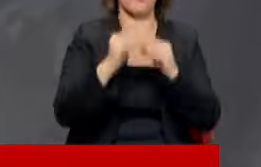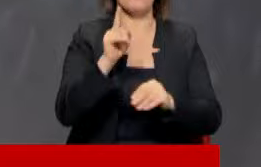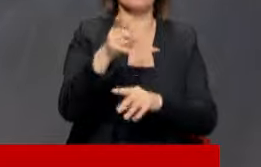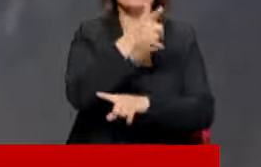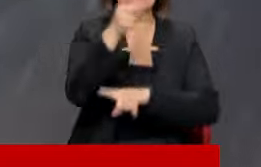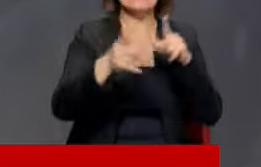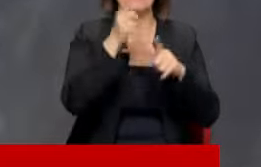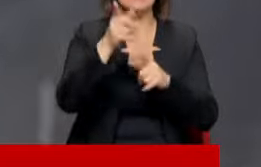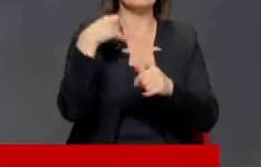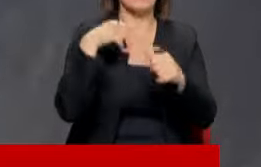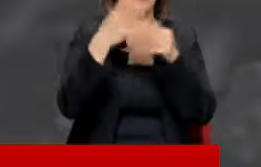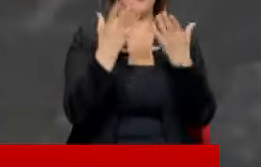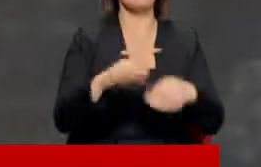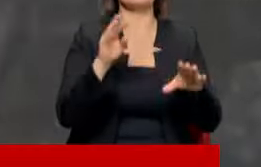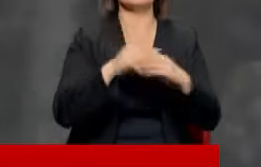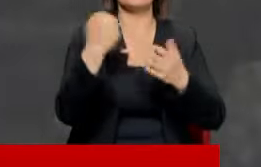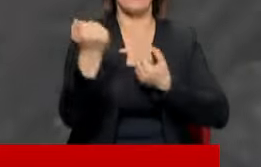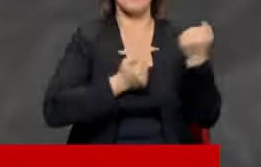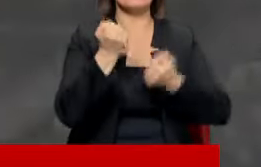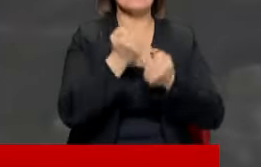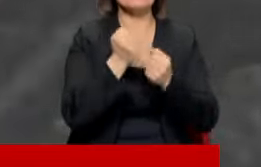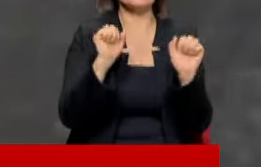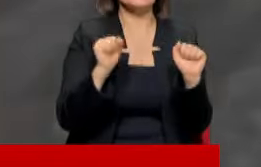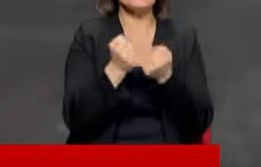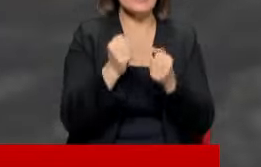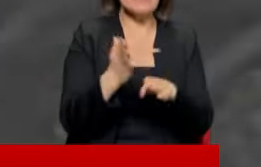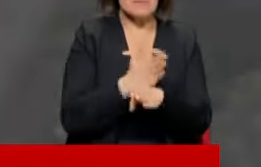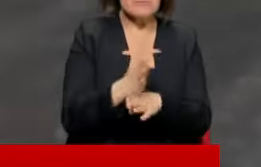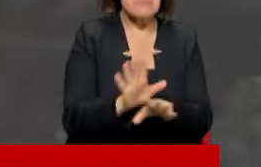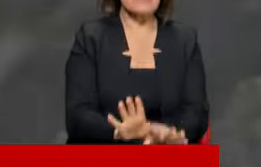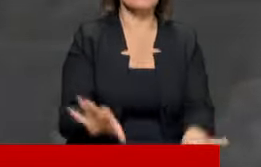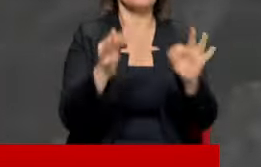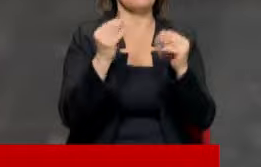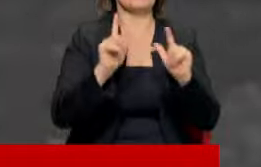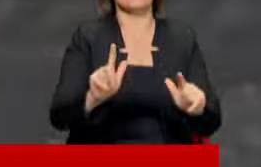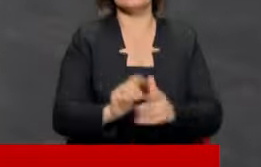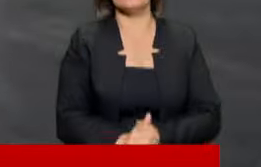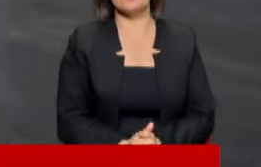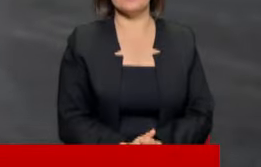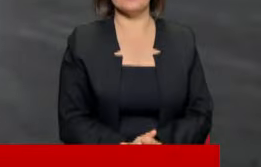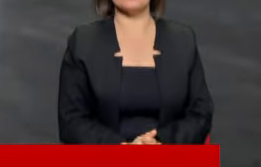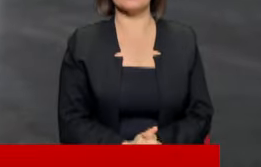görüntülerin tekrarlanmaması için otomobillerin kış ekipmanlarının hazır olması gerekiyor.